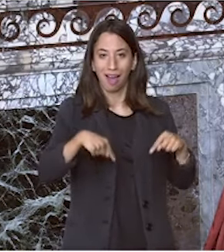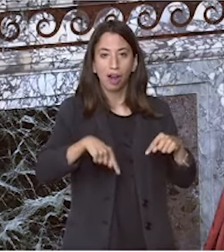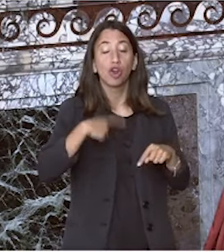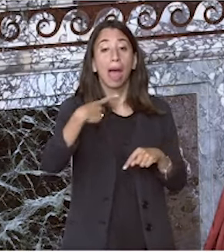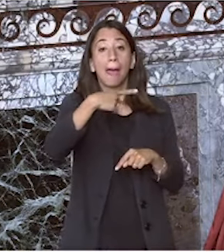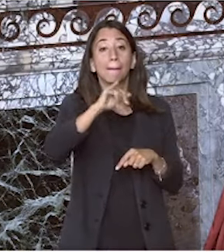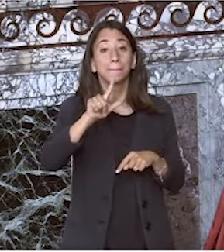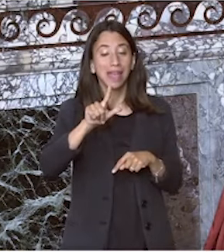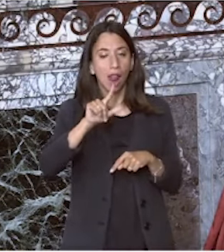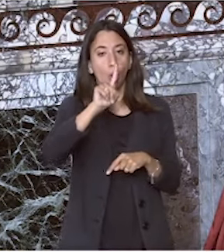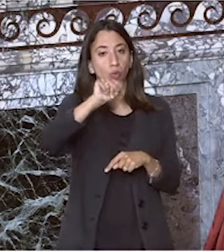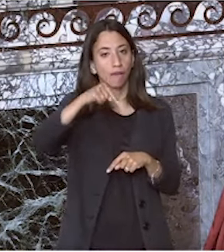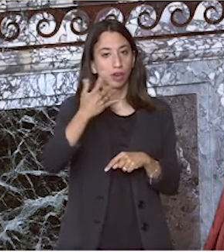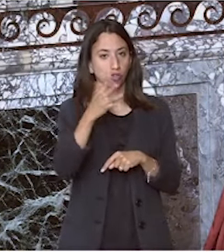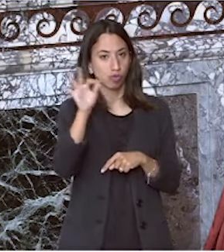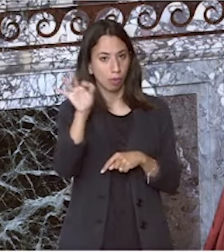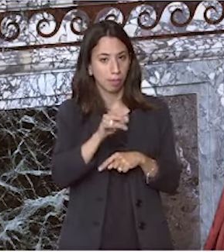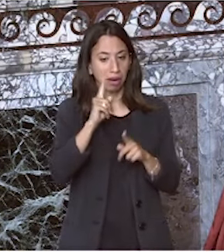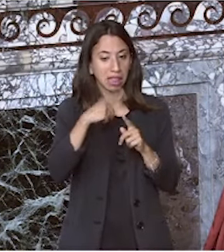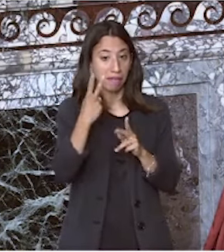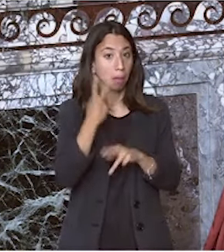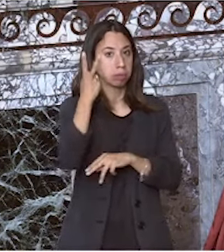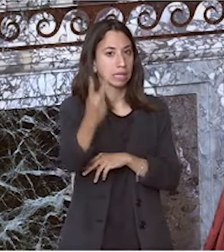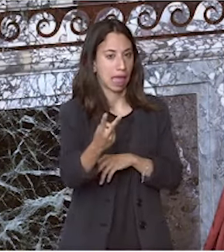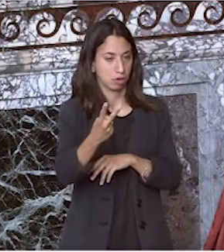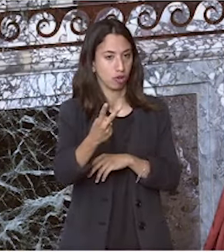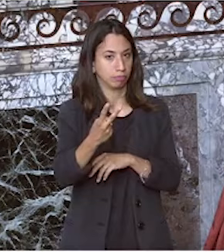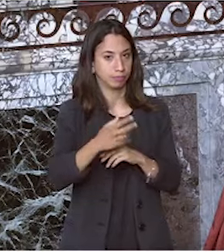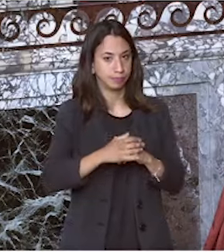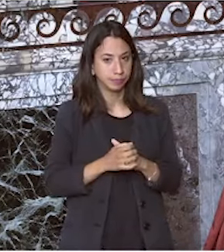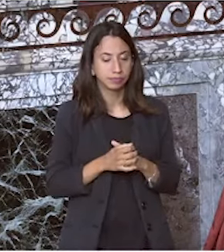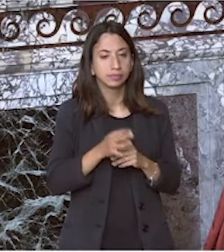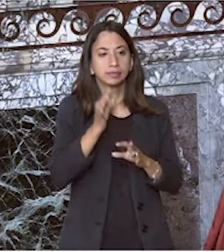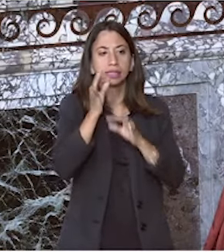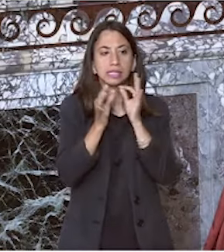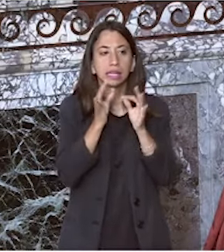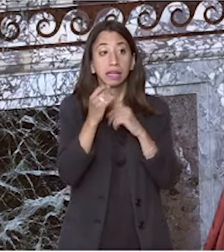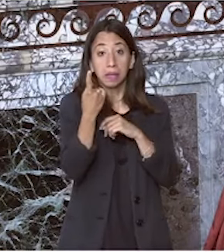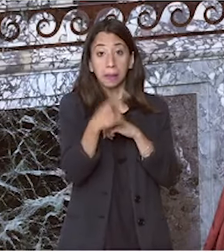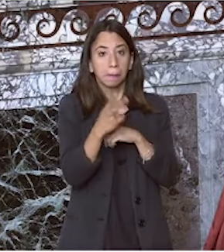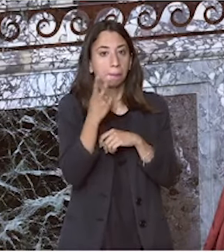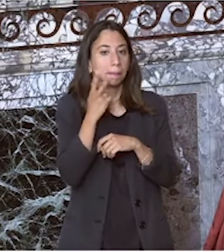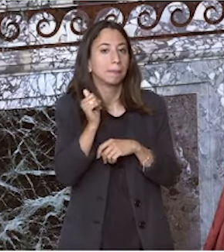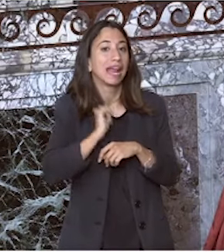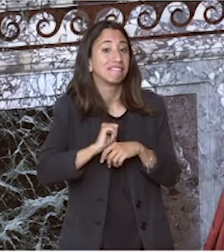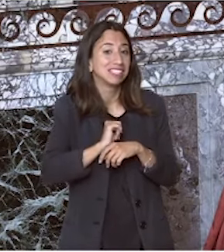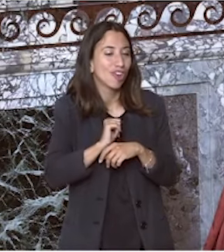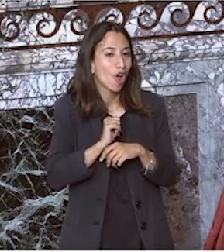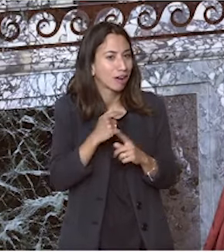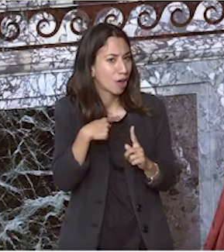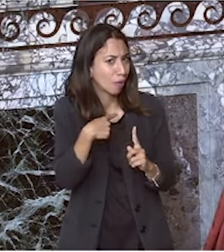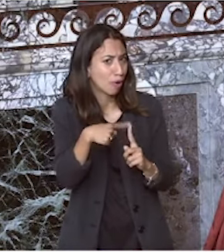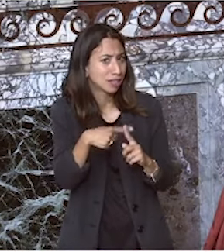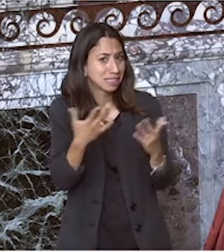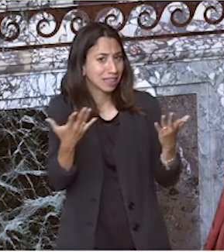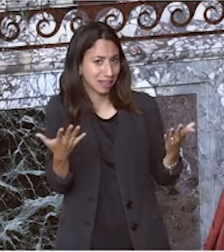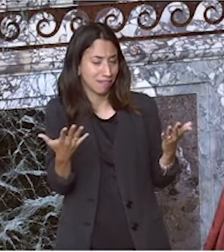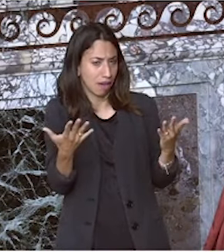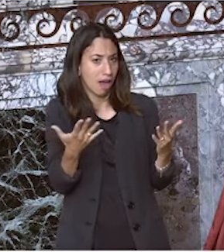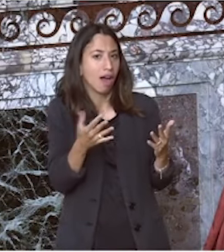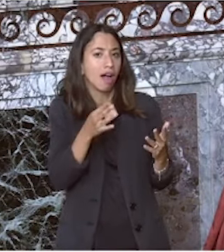PIL all'1,5% nel prossimo biennio. Si tratta di una previsione di crescita modesta